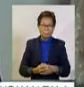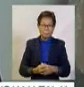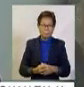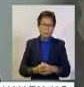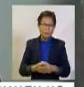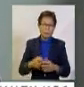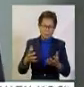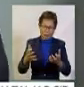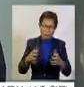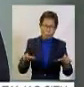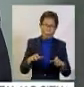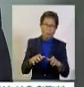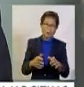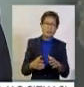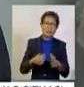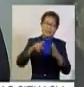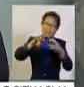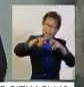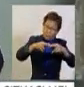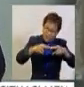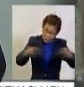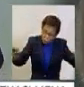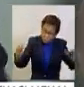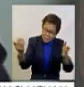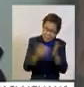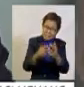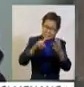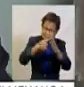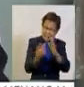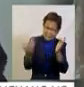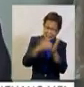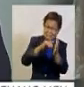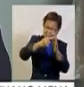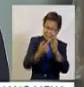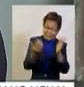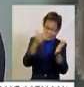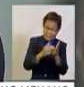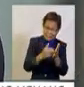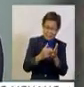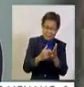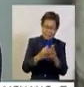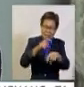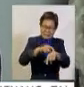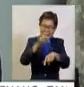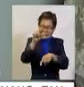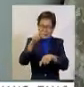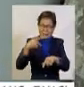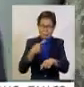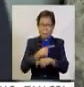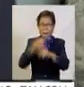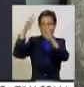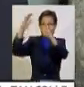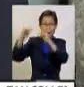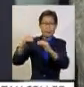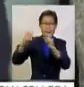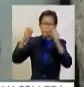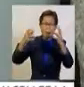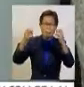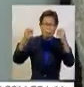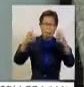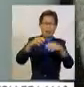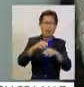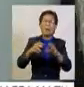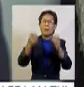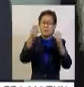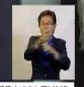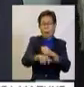nak buat relaunch dalam masa terdekat, dan kami harap ramai yang akan